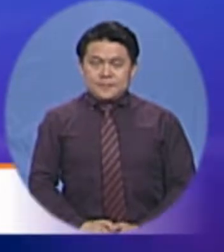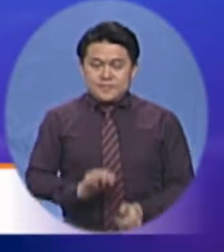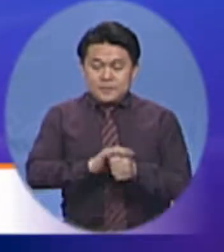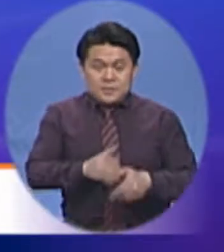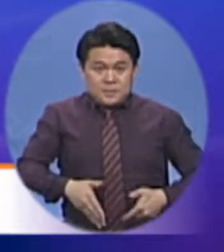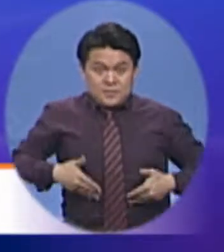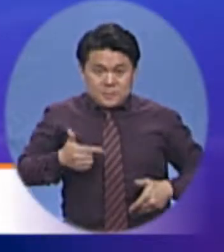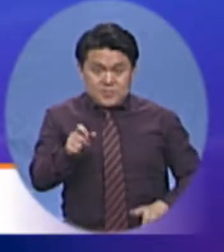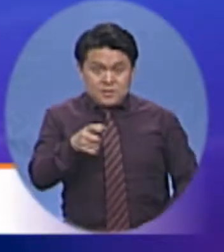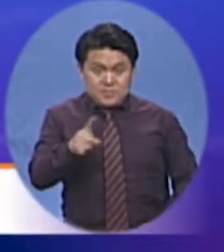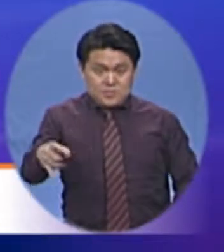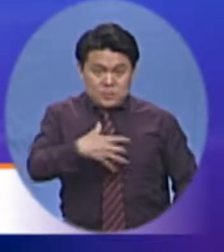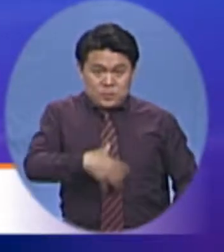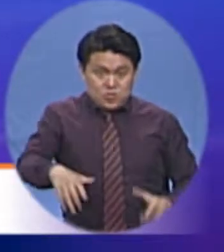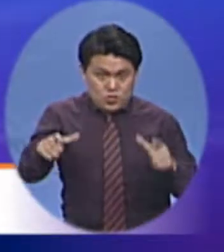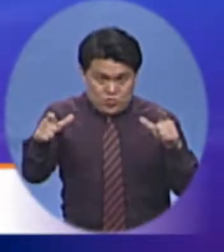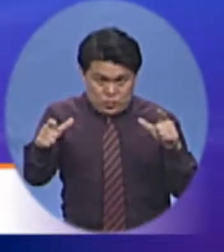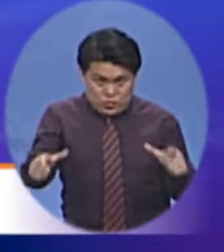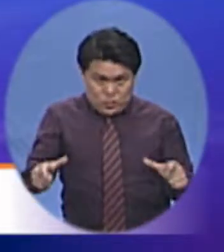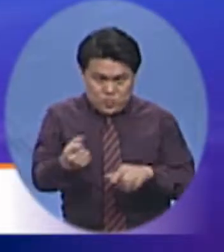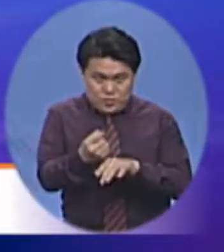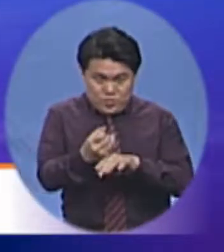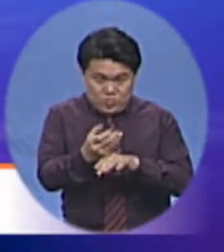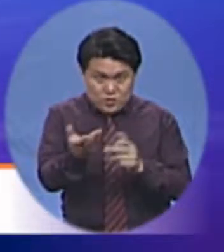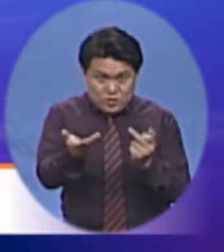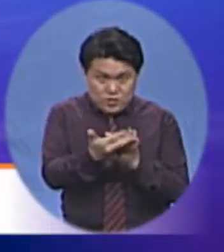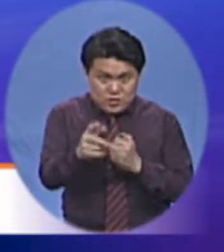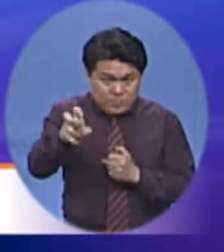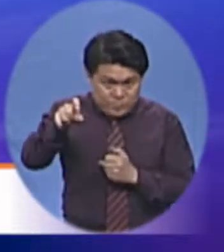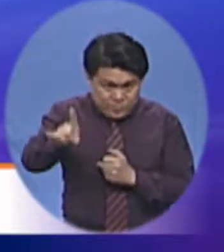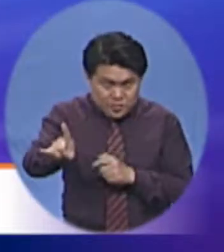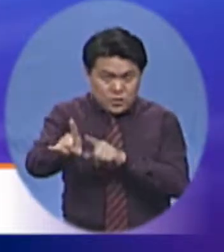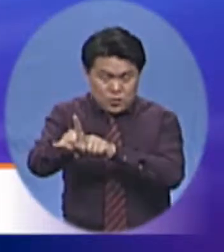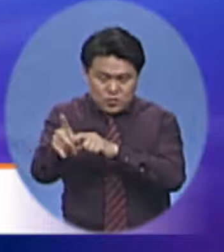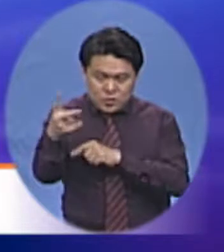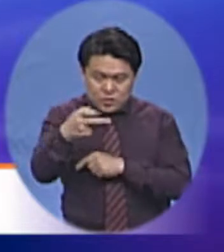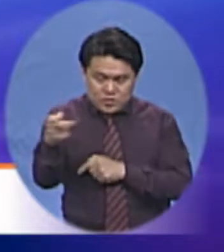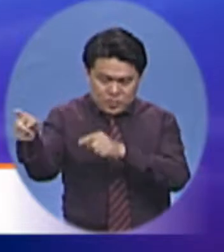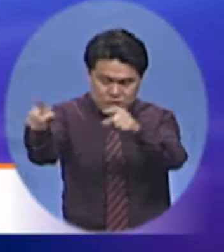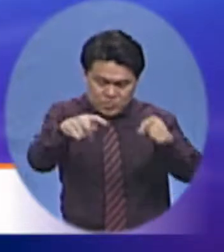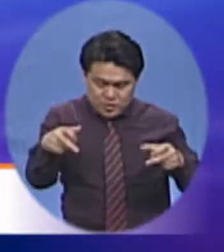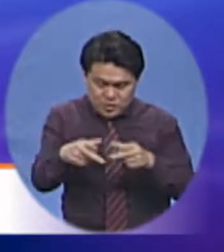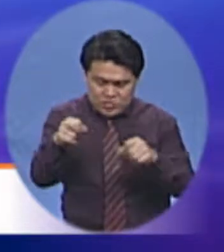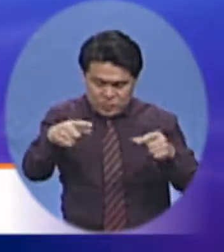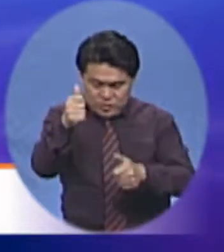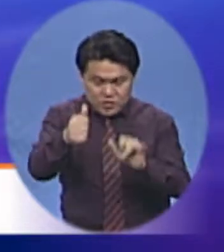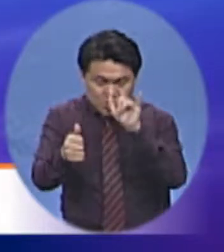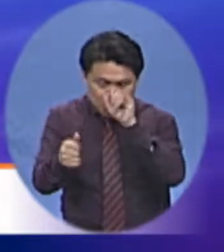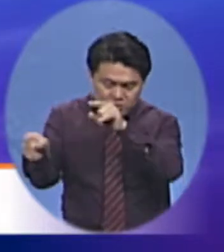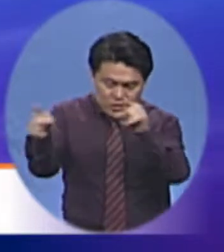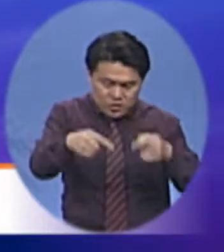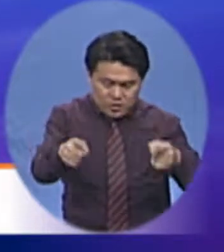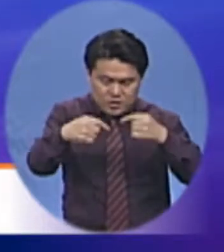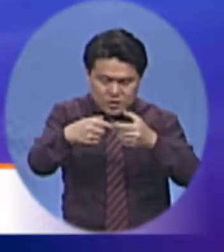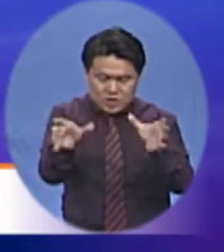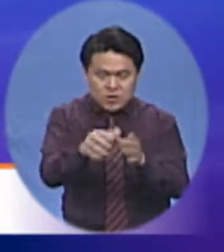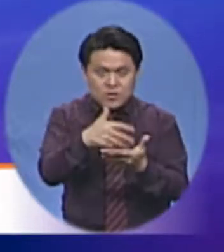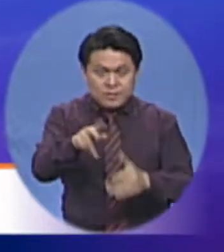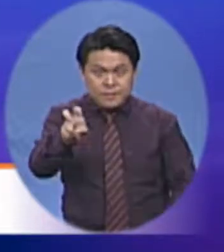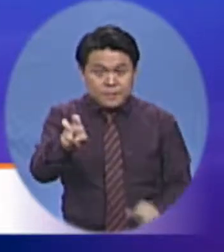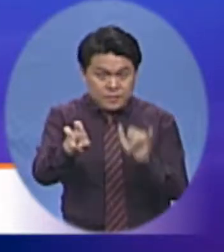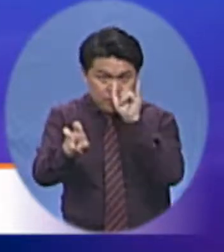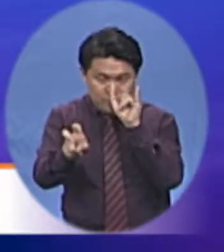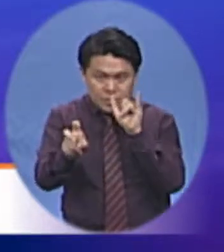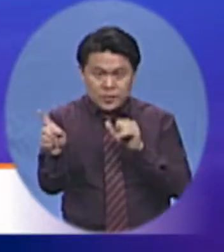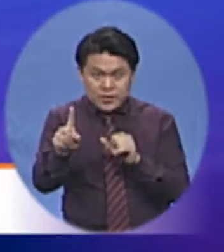경남 남해군에서 보물섬 남해 2017 전국 장애인 축구대회가 열렸습니다. 전국에서 20여 개 팀이 참가했는데요. 그